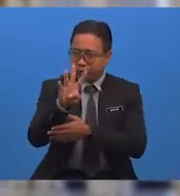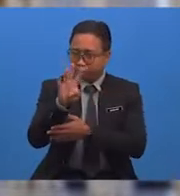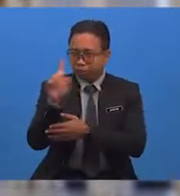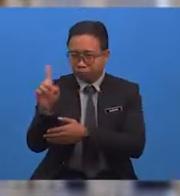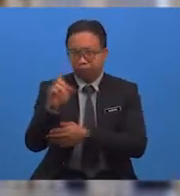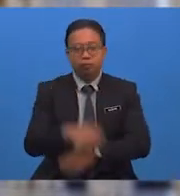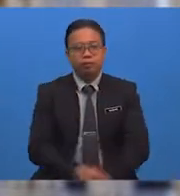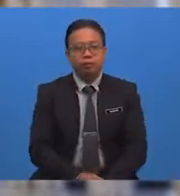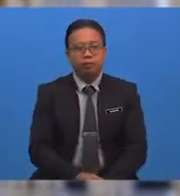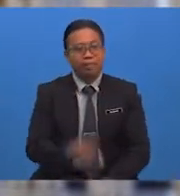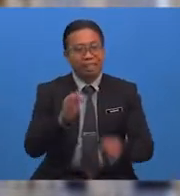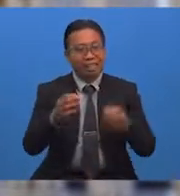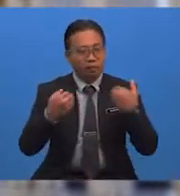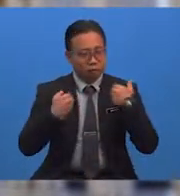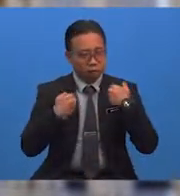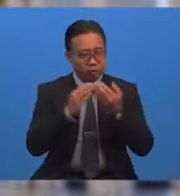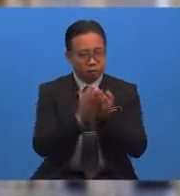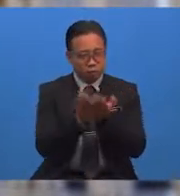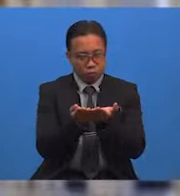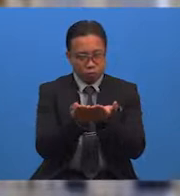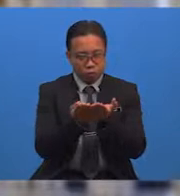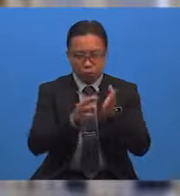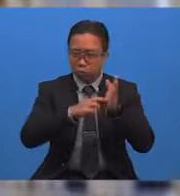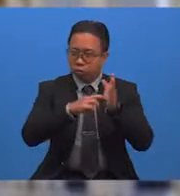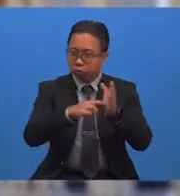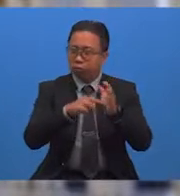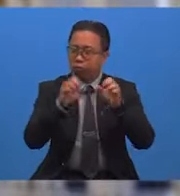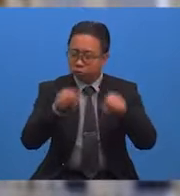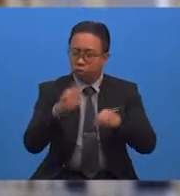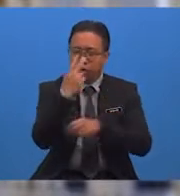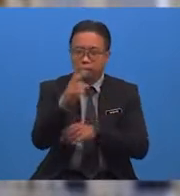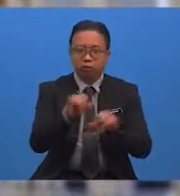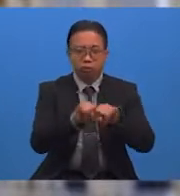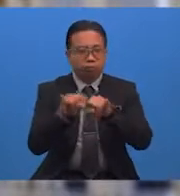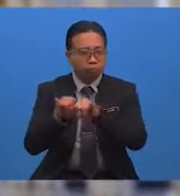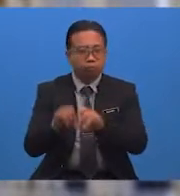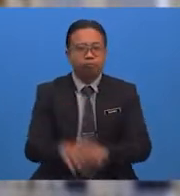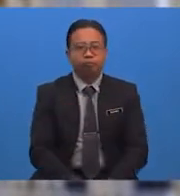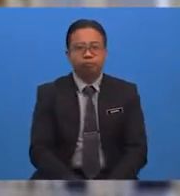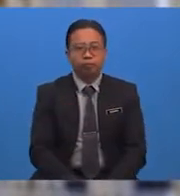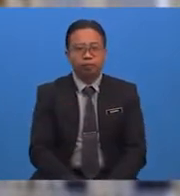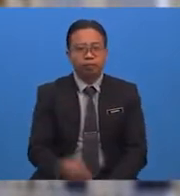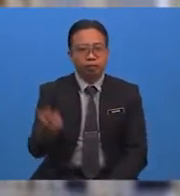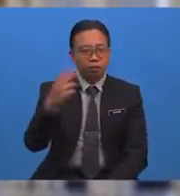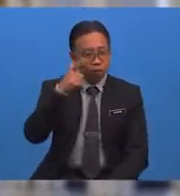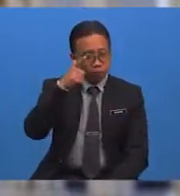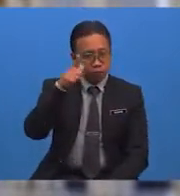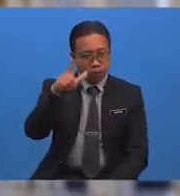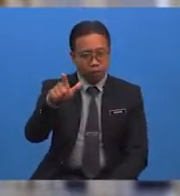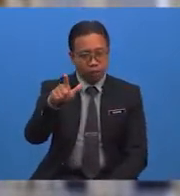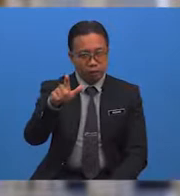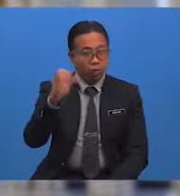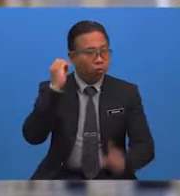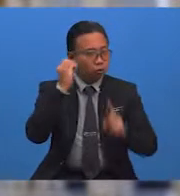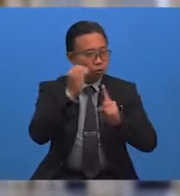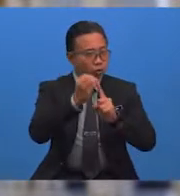rujukan, bolehlah rujuk tajuk tersebut ya. Baiklah murid-murid, jom kita lihat dahulu